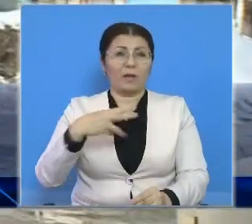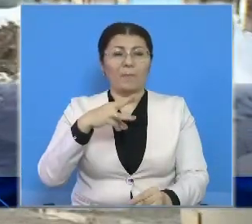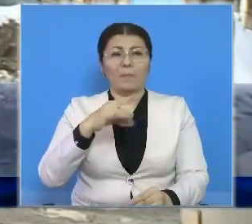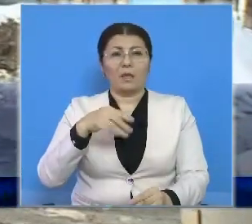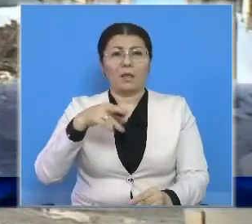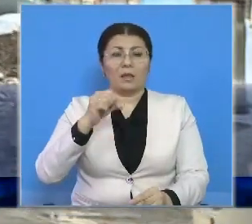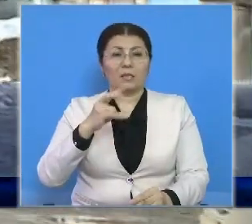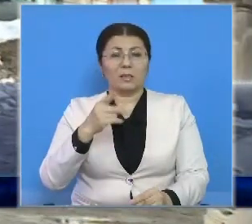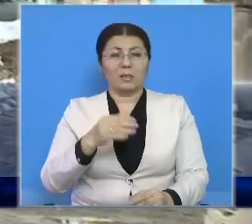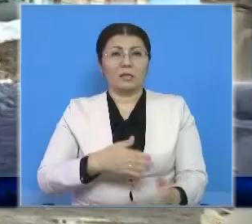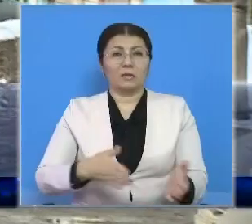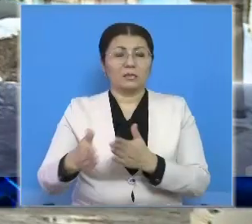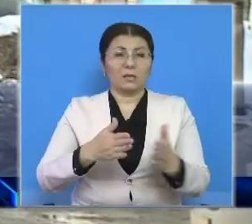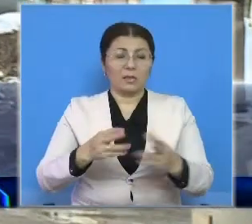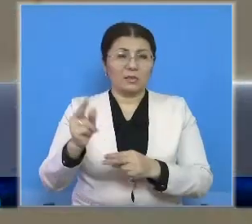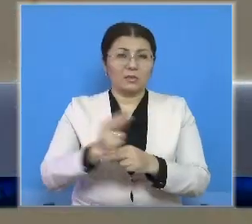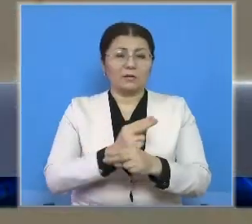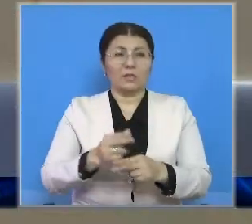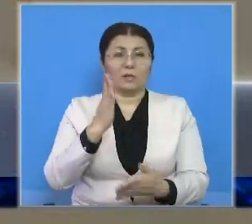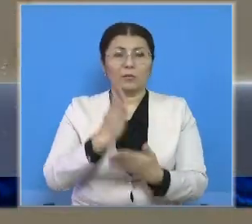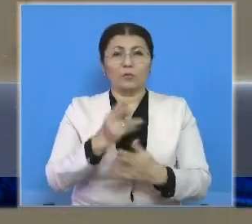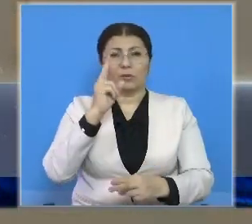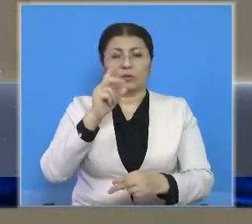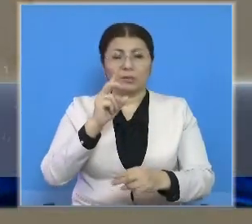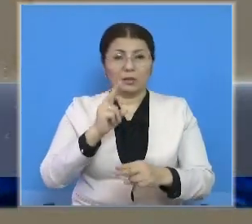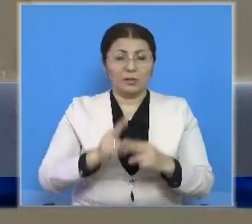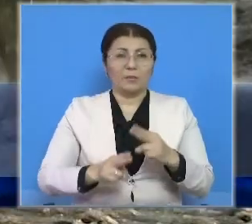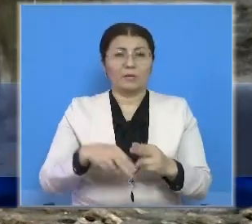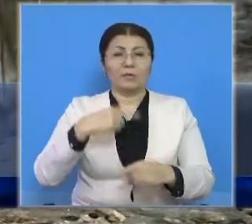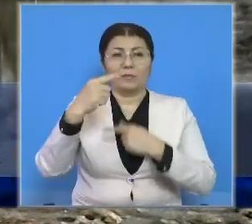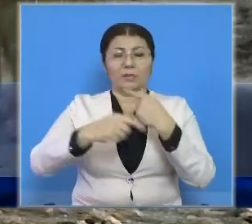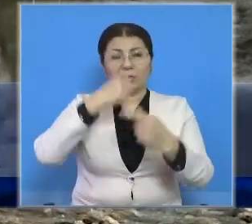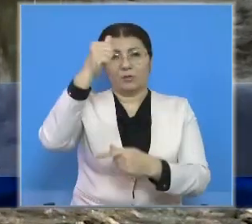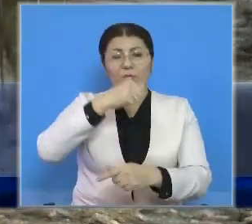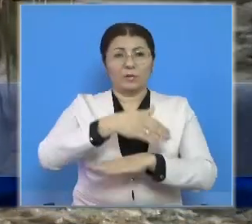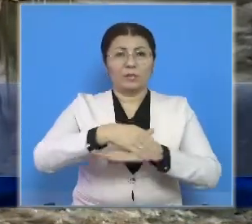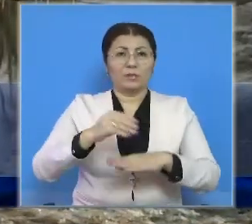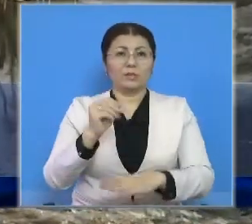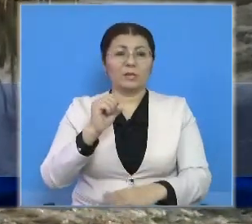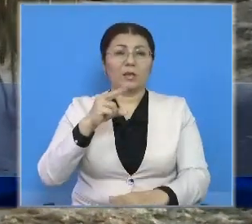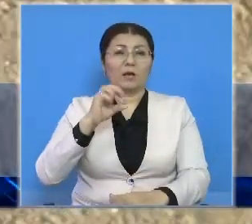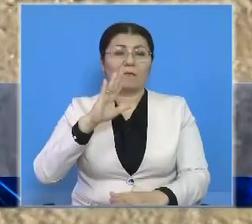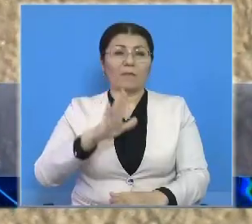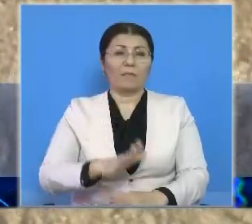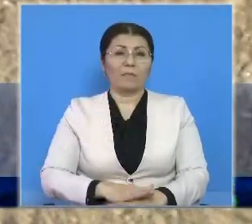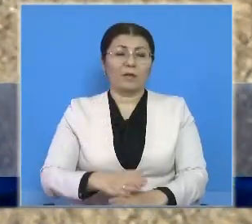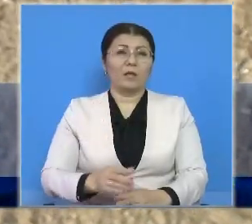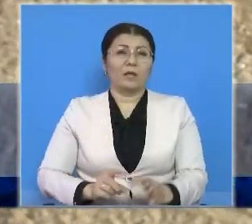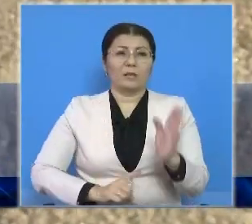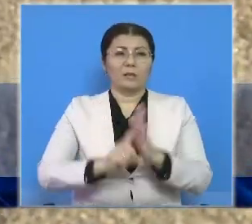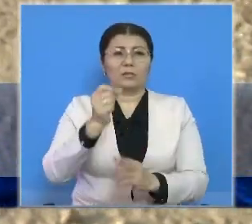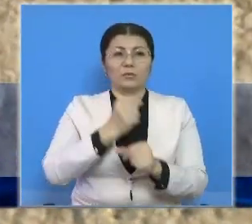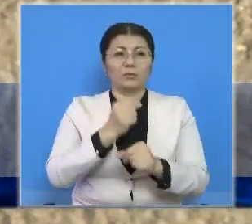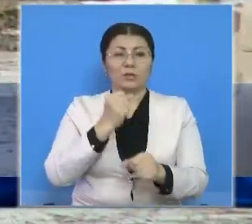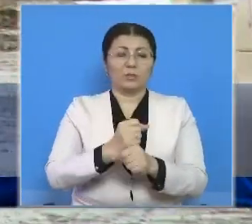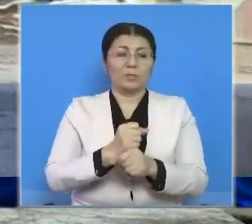тенге. Строительство дороги будет полностью завершено в следующем году. А на улице Чехова в районе Москва начнутся работы